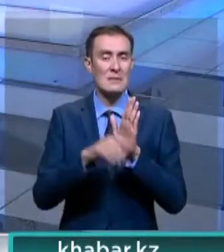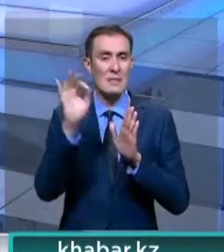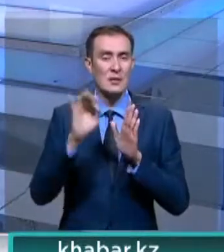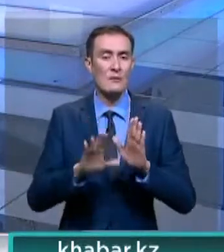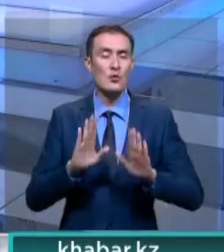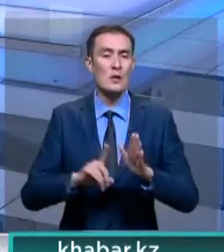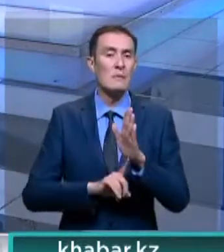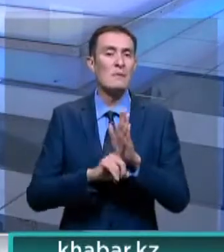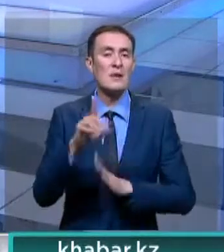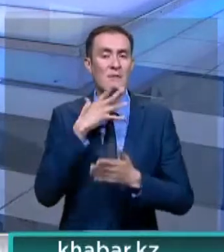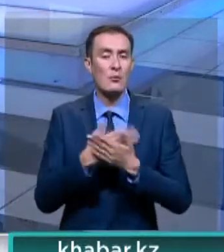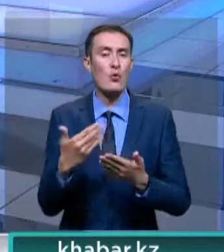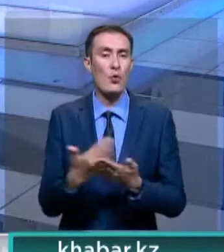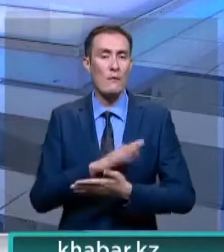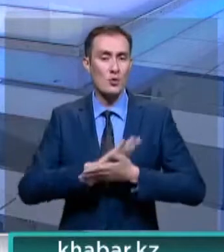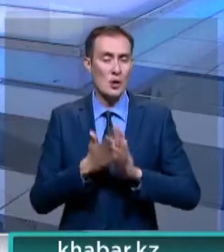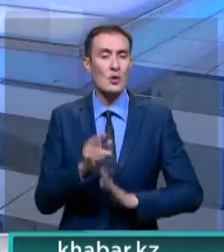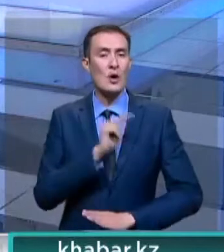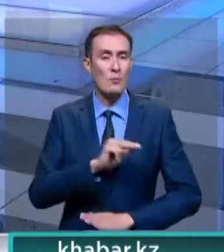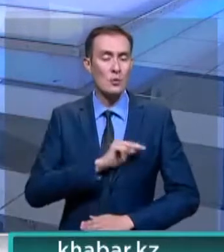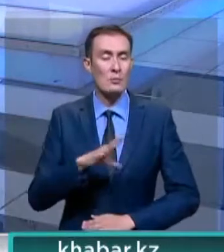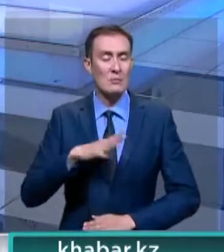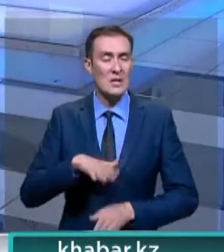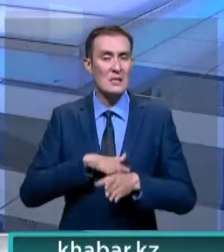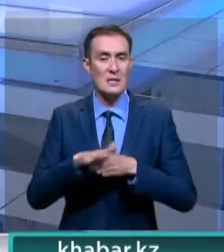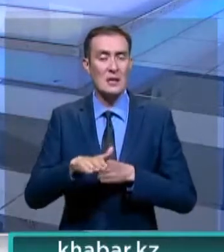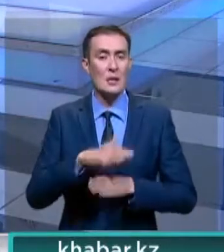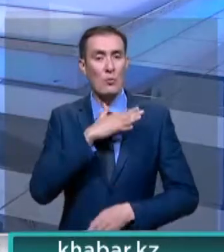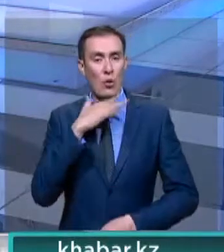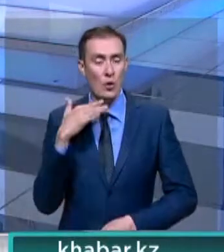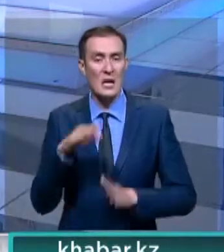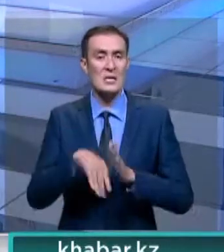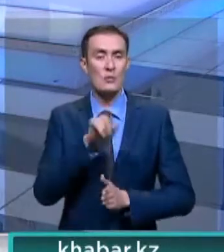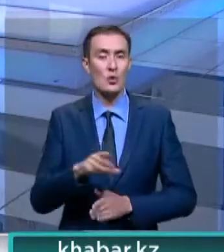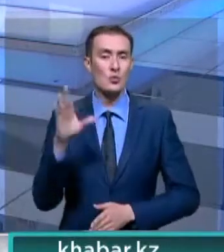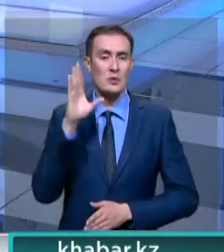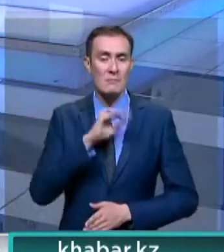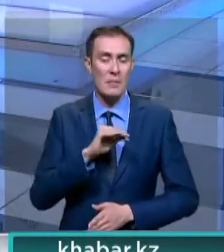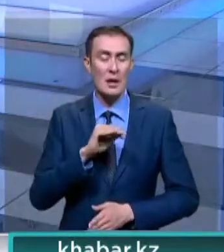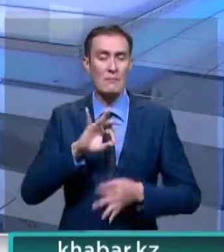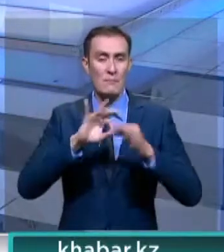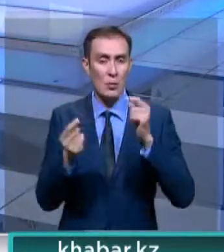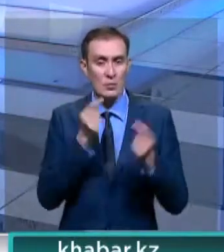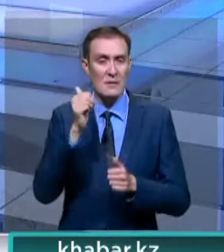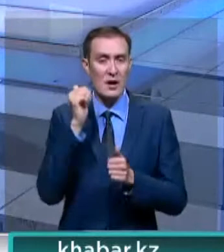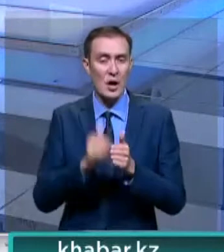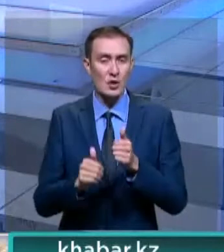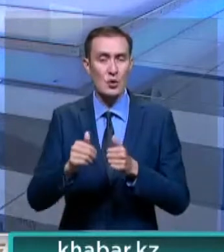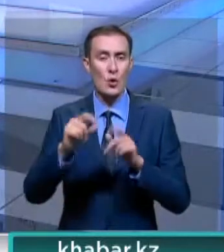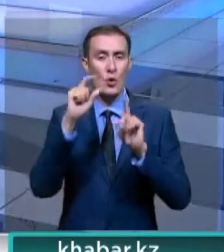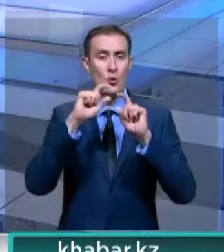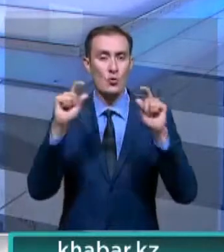только привыкали к своему новому статусу, работы было сделано немало. Парламентарии успели разобрать по крупицам каждую